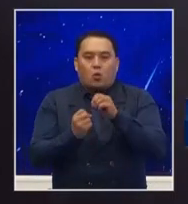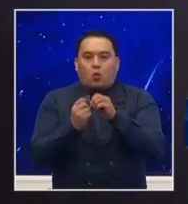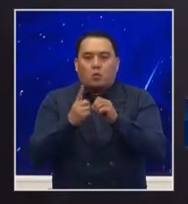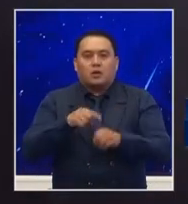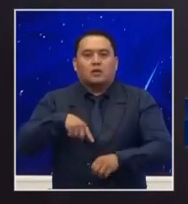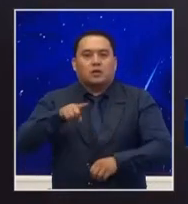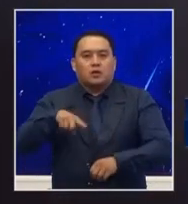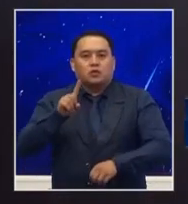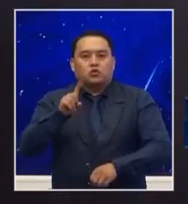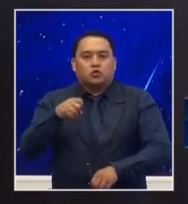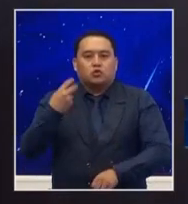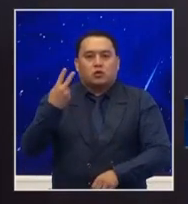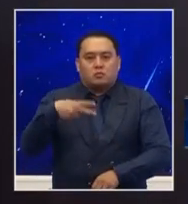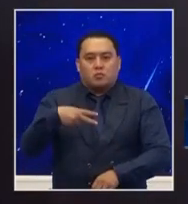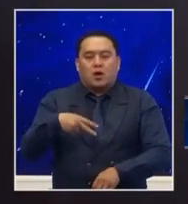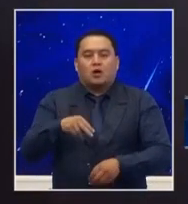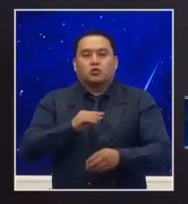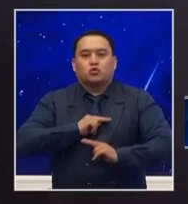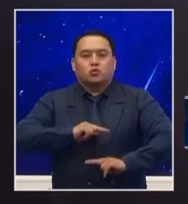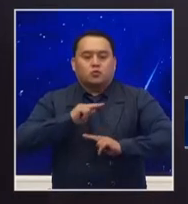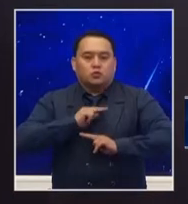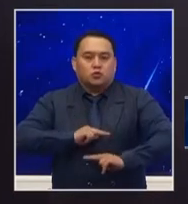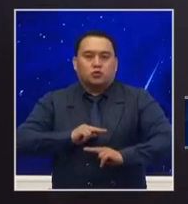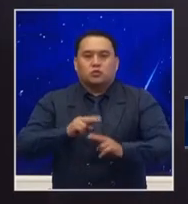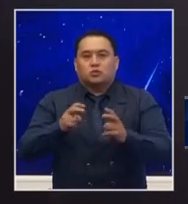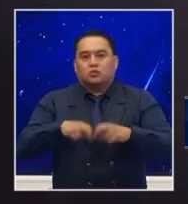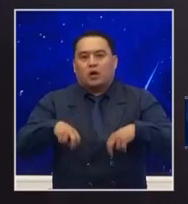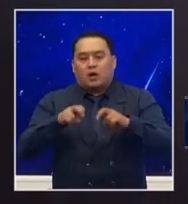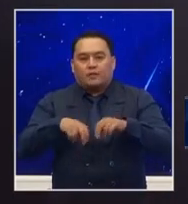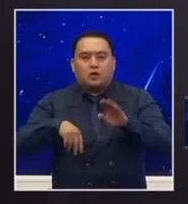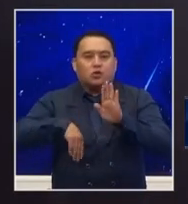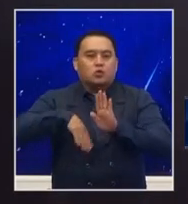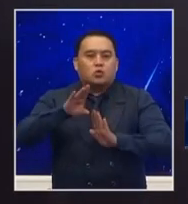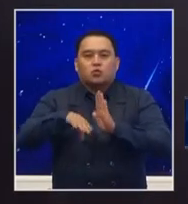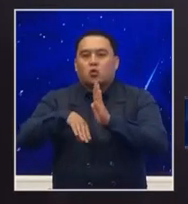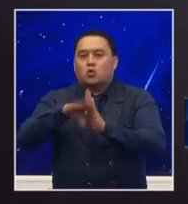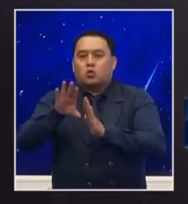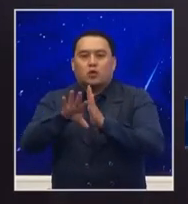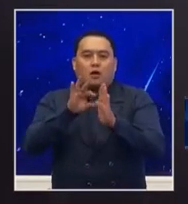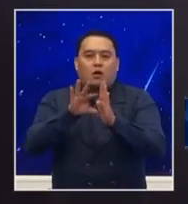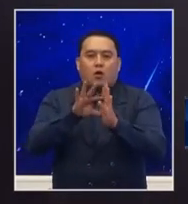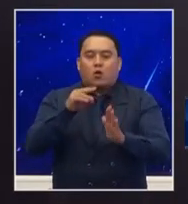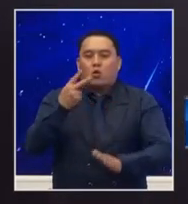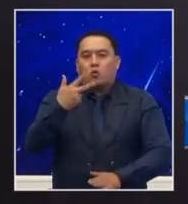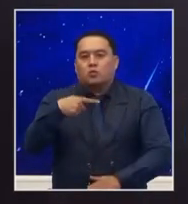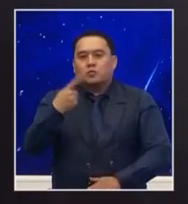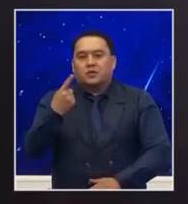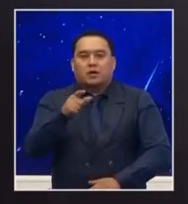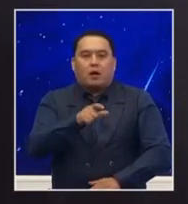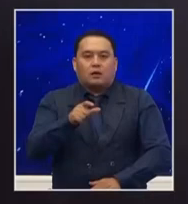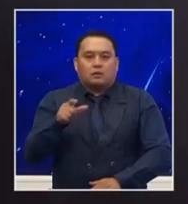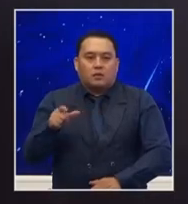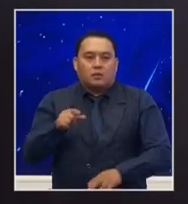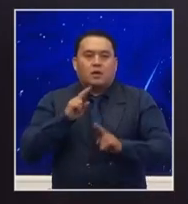Сайыста 120-ға жуық жұмыс таразы табағына тасталды. Үздіктері анықталды. Озық 31 жұмыс